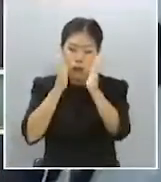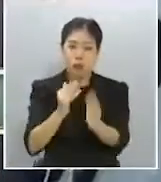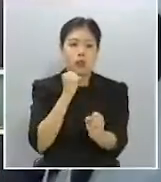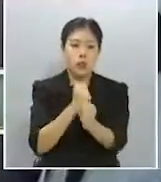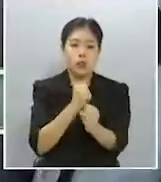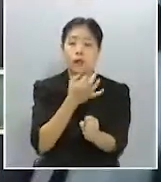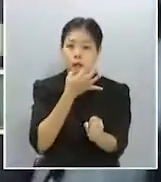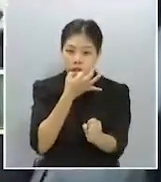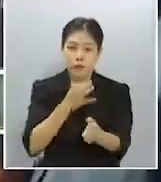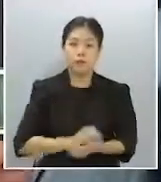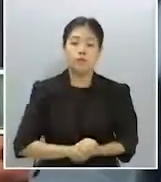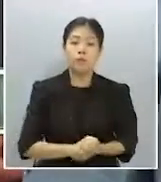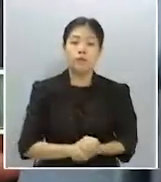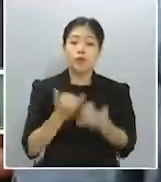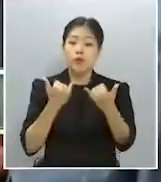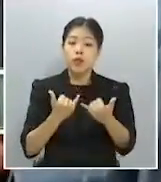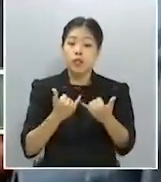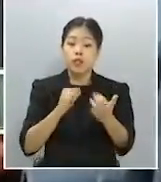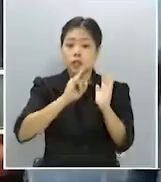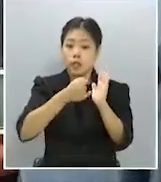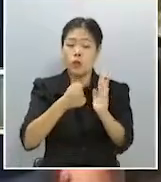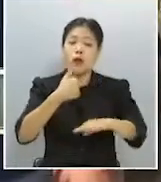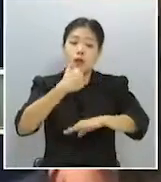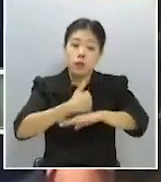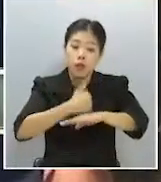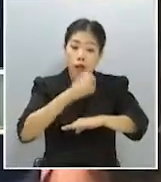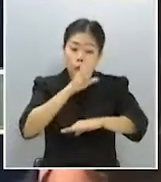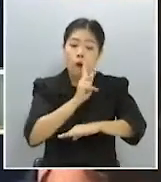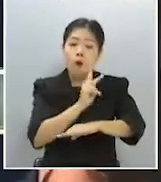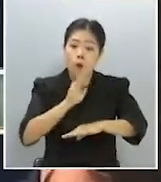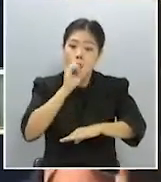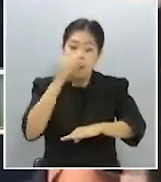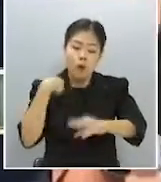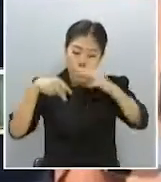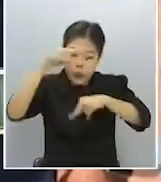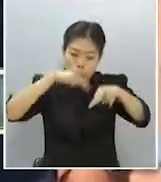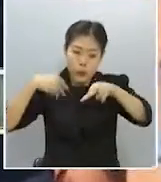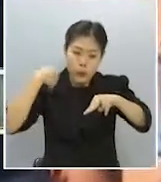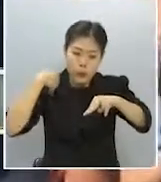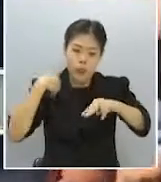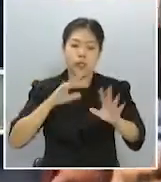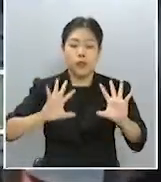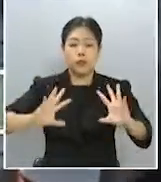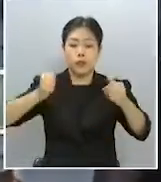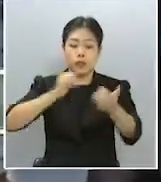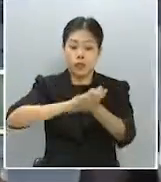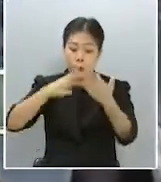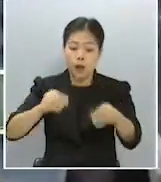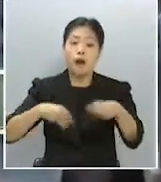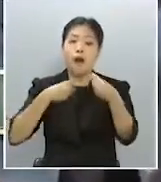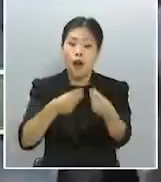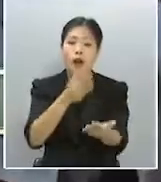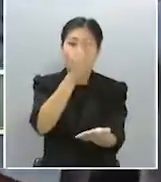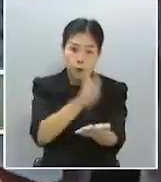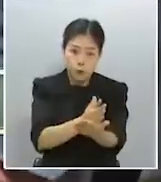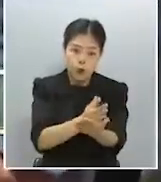ครม.ขณะที่ผู้ว่าราชการจังหวัดมอบหมายให้หน่วยงานที่เกี่ยวข้องเข้าตรวจสอบที่ดินหมดสัมปทานร่วมกับชาวบ้านและหยุดการเก็บ